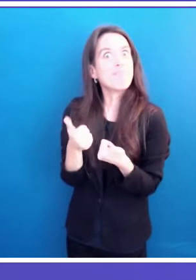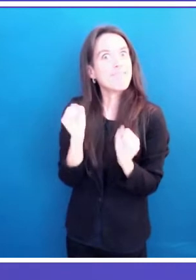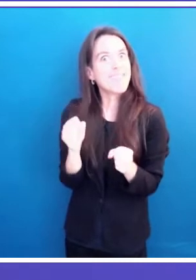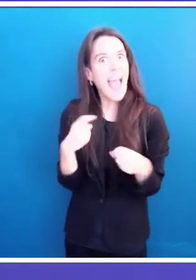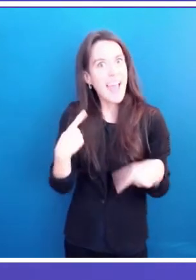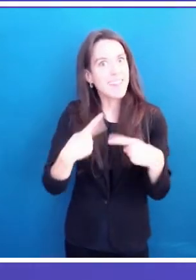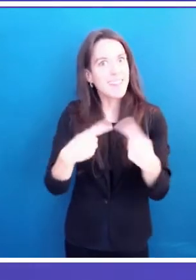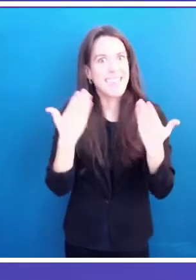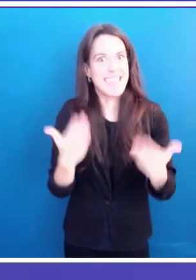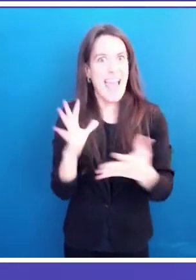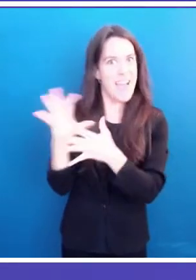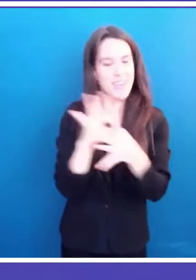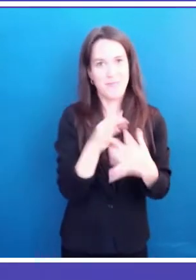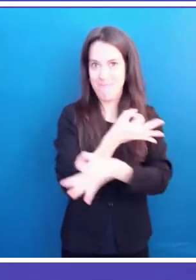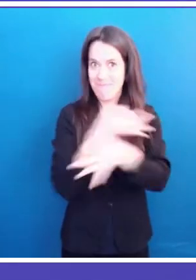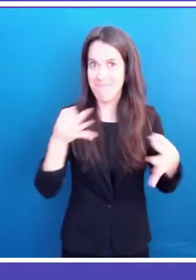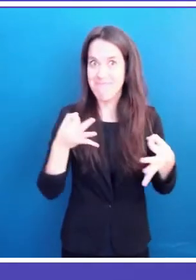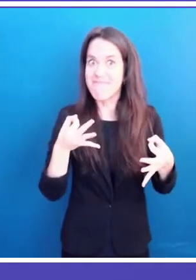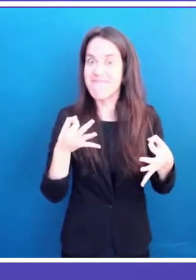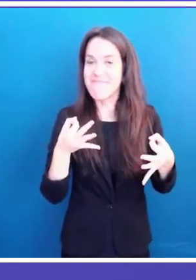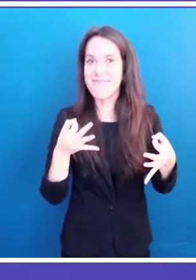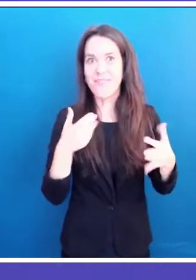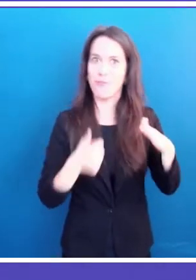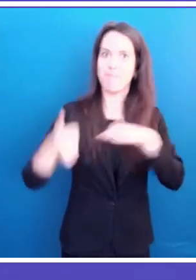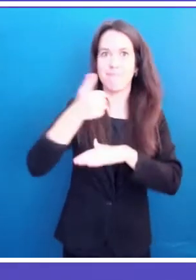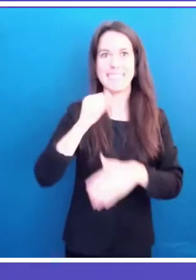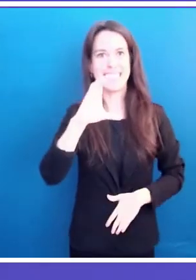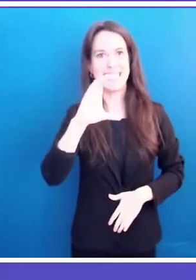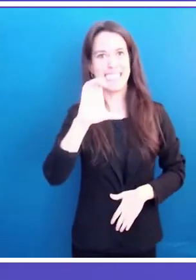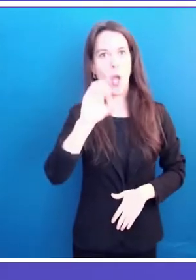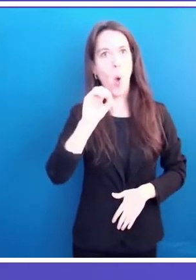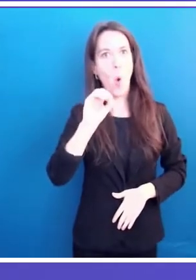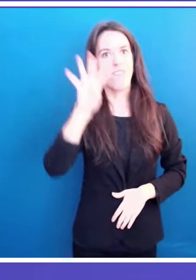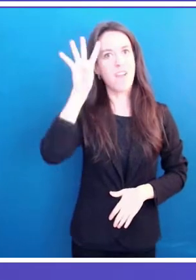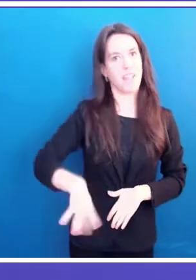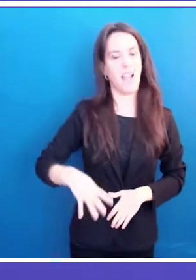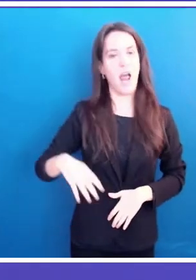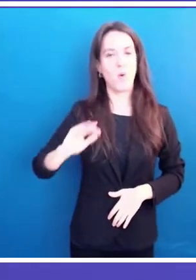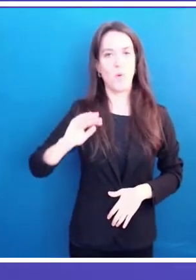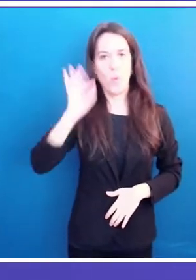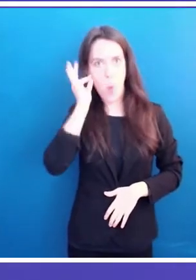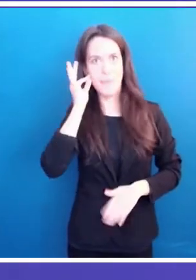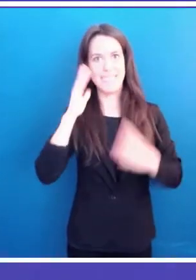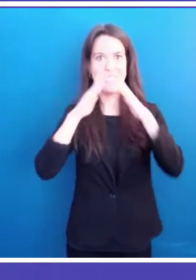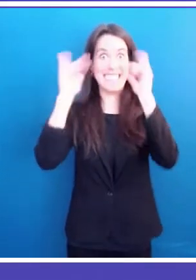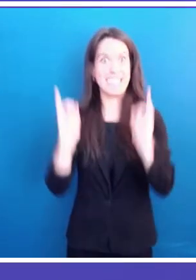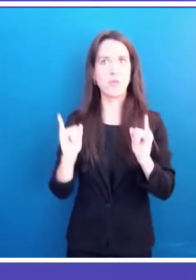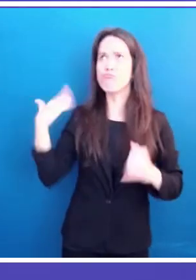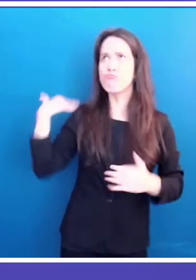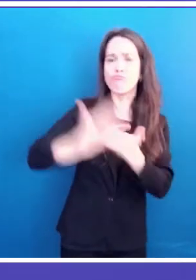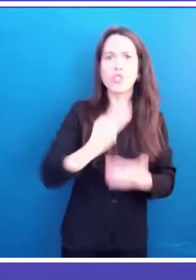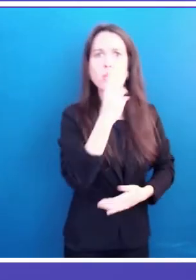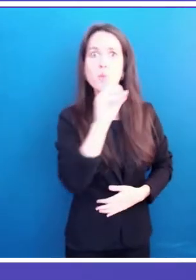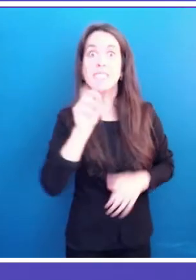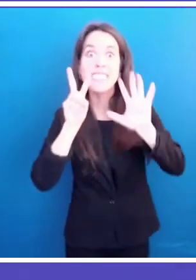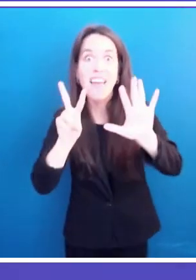وهي الأفضل لكي تشغل هذا المجال. هي المديرة التنفيذية للمعهد منذ